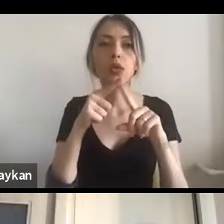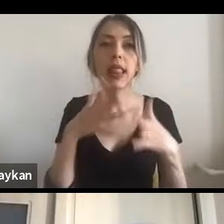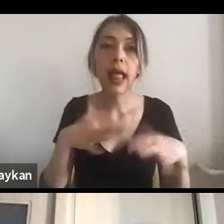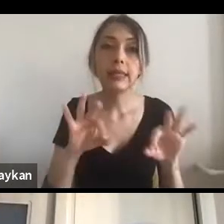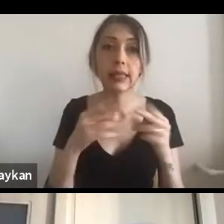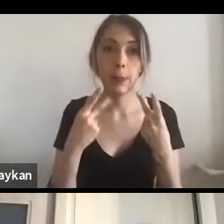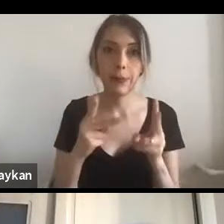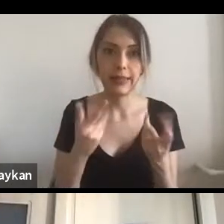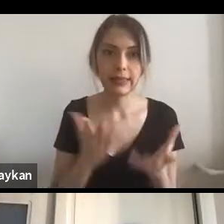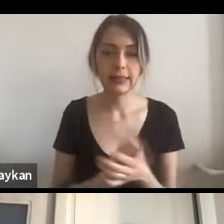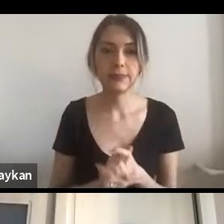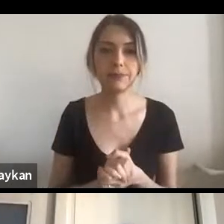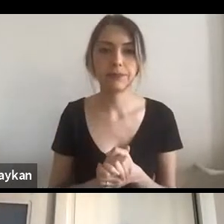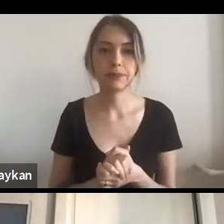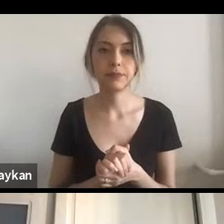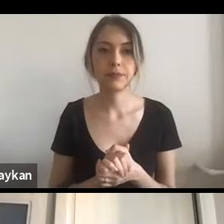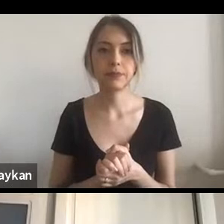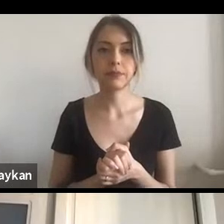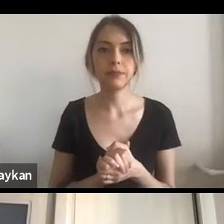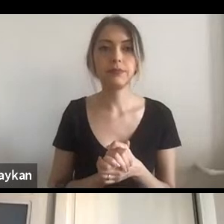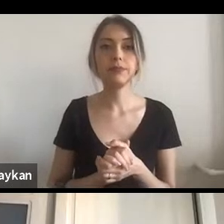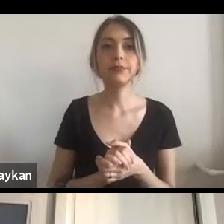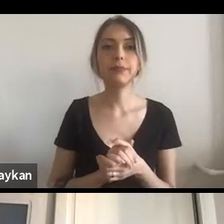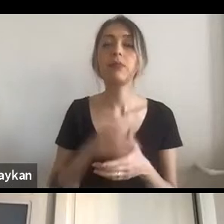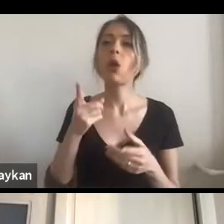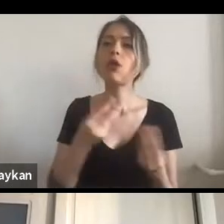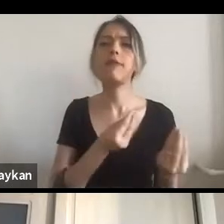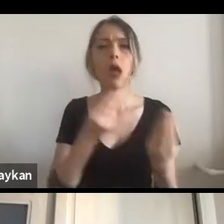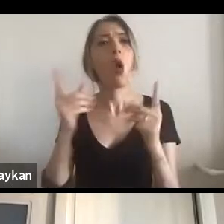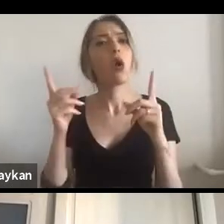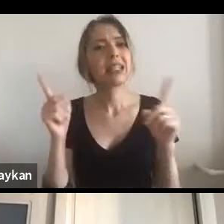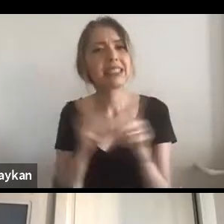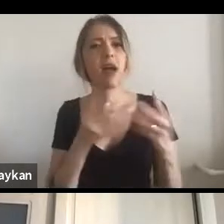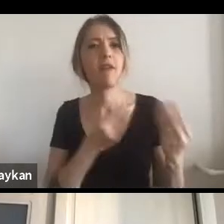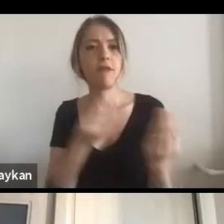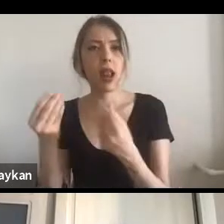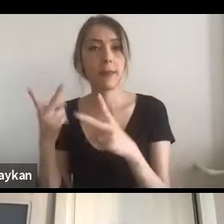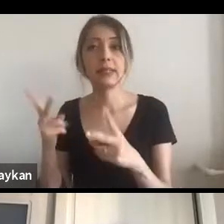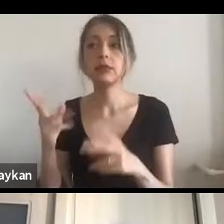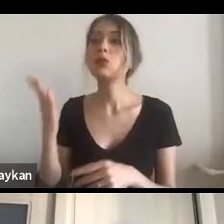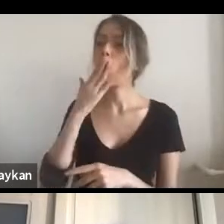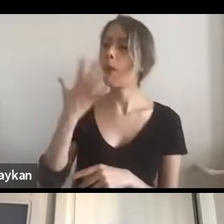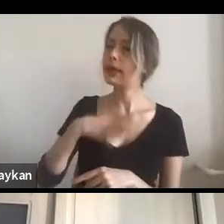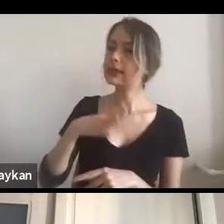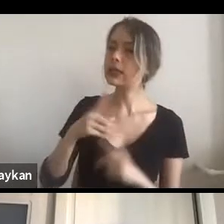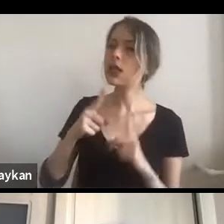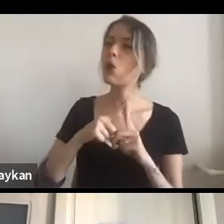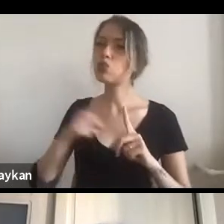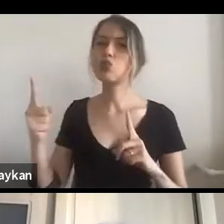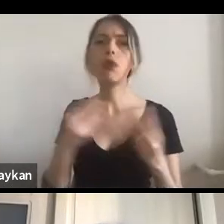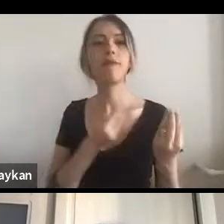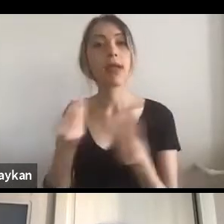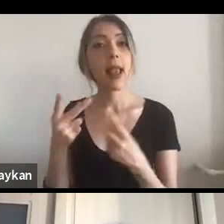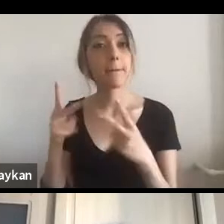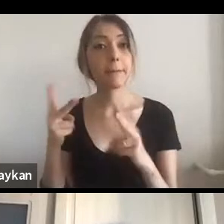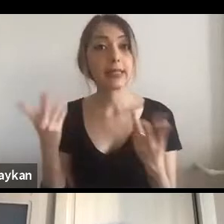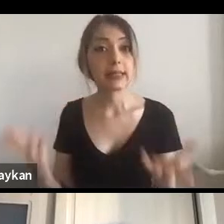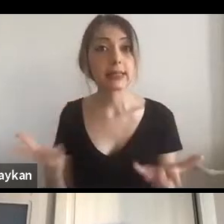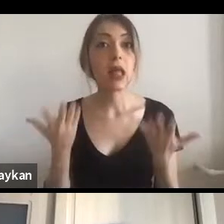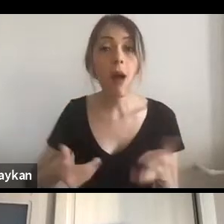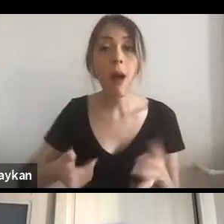ederken okumak isteyenler için de daha uzun olan versiyonunu üretebilirsiniz. Ama Bakanlar Komitesi'ne